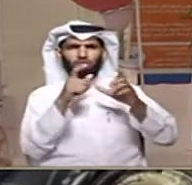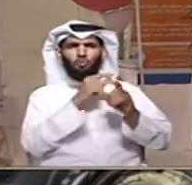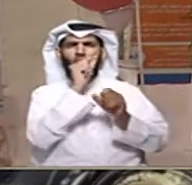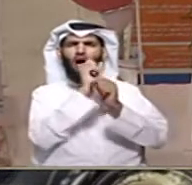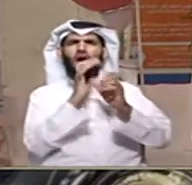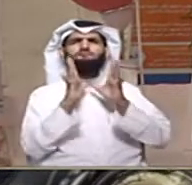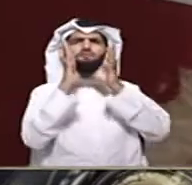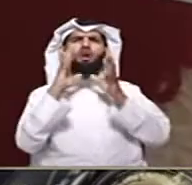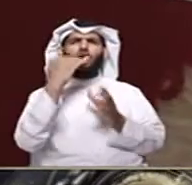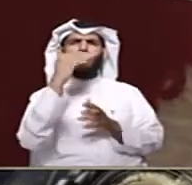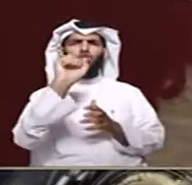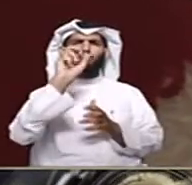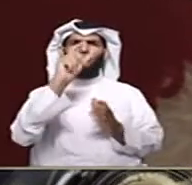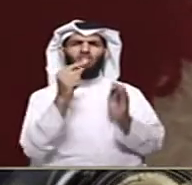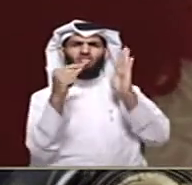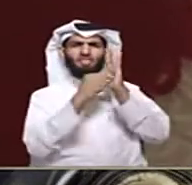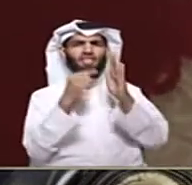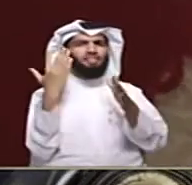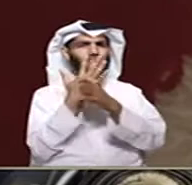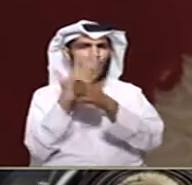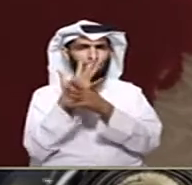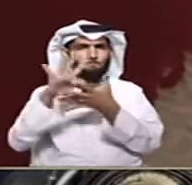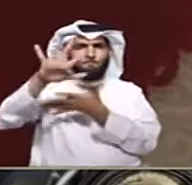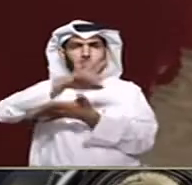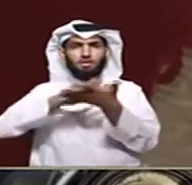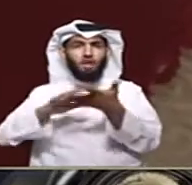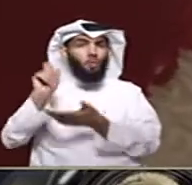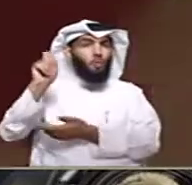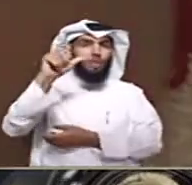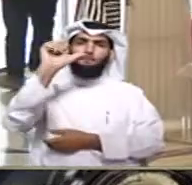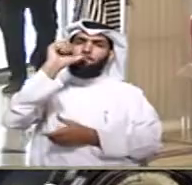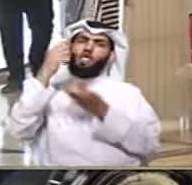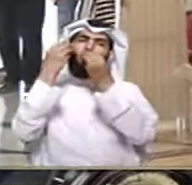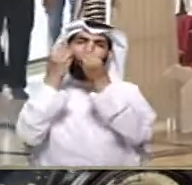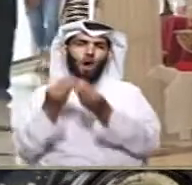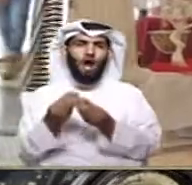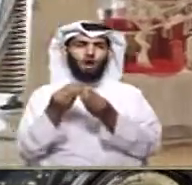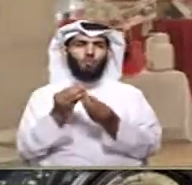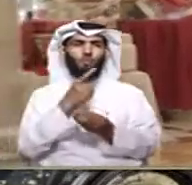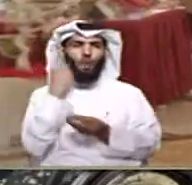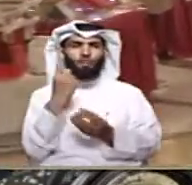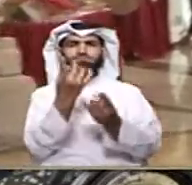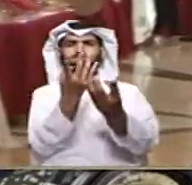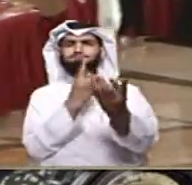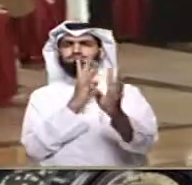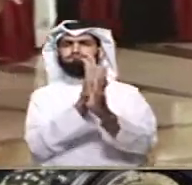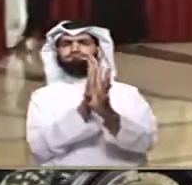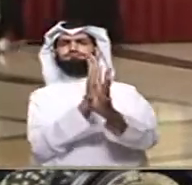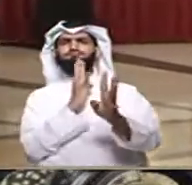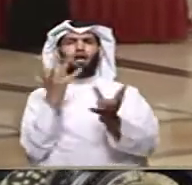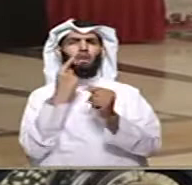الكلى بسبب قلة شرب الماء. المركز يستقبل شهرياً 1500 مراجع في